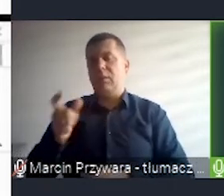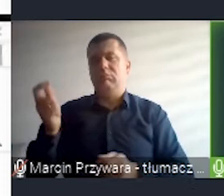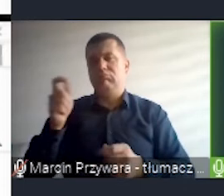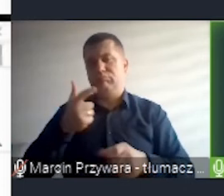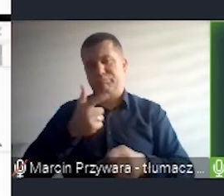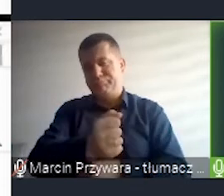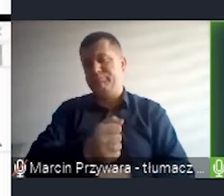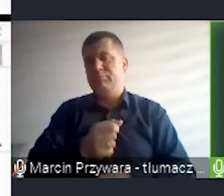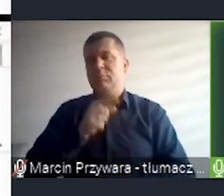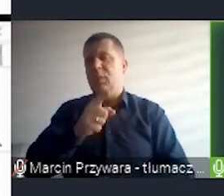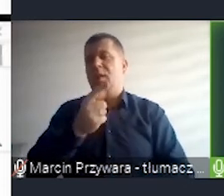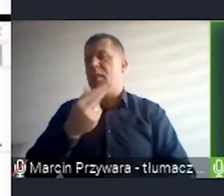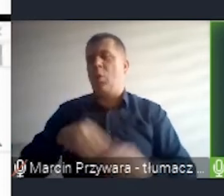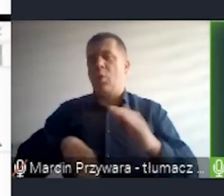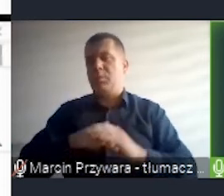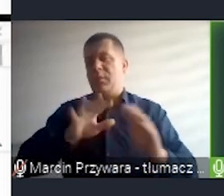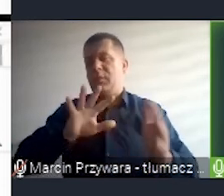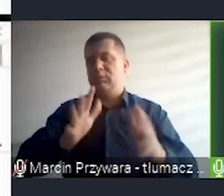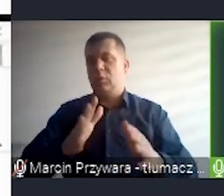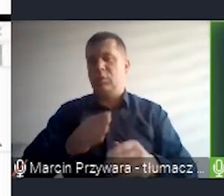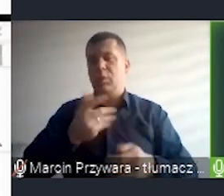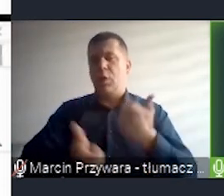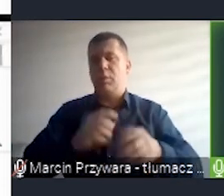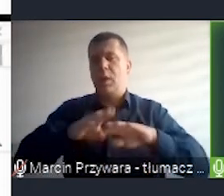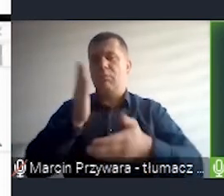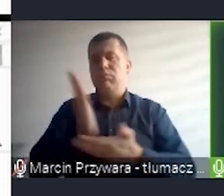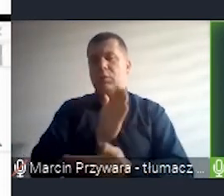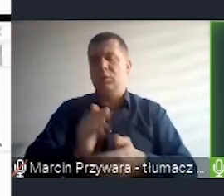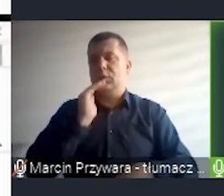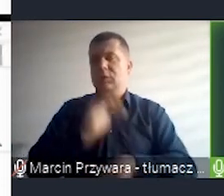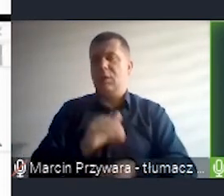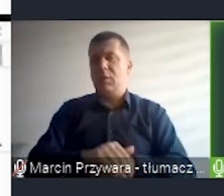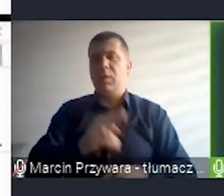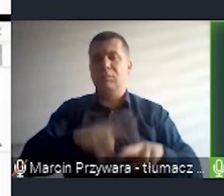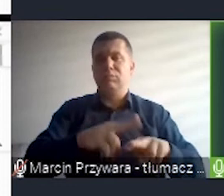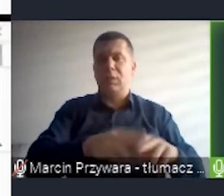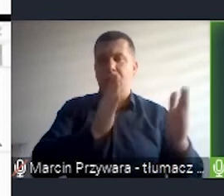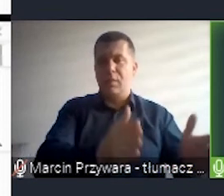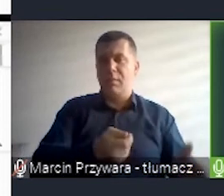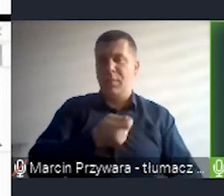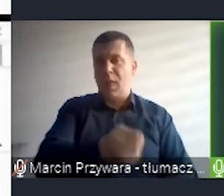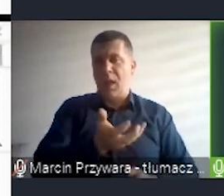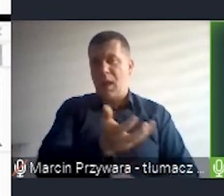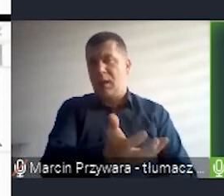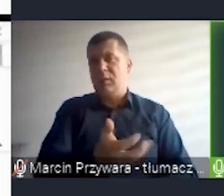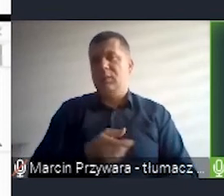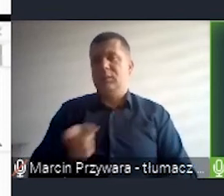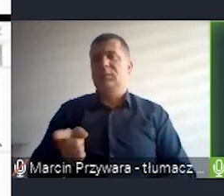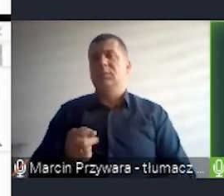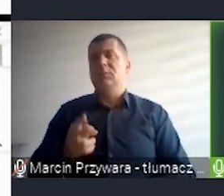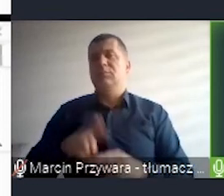mu, że w nieuprawniony sposób podzielił zamówienie, ponieważ sprzęt piekarniczy i